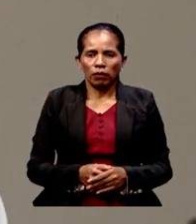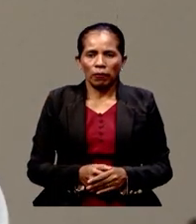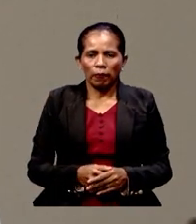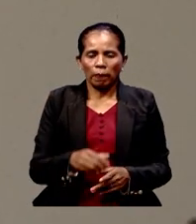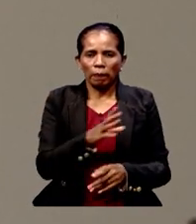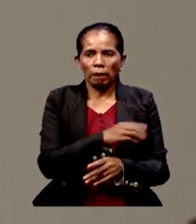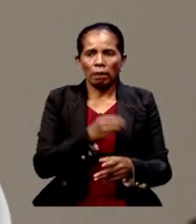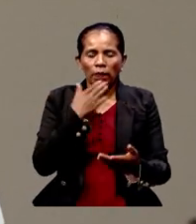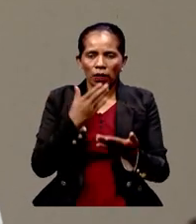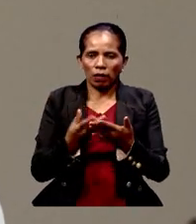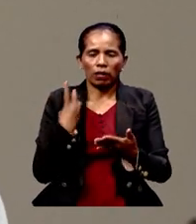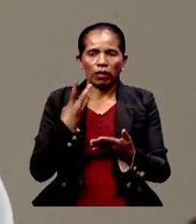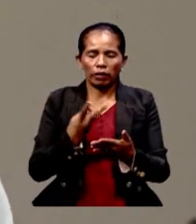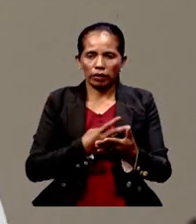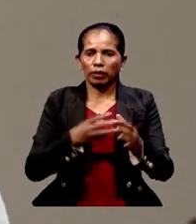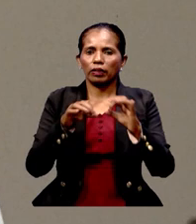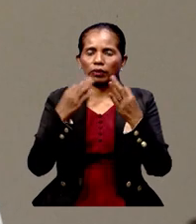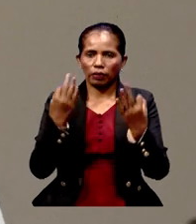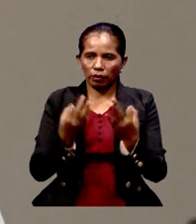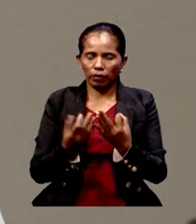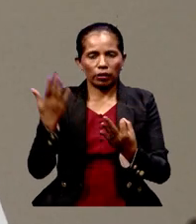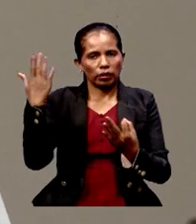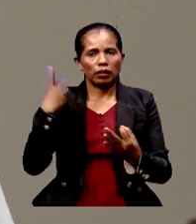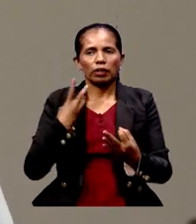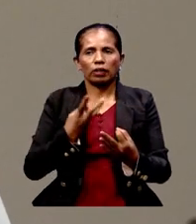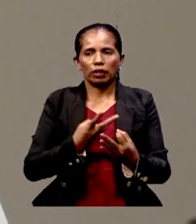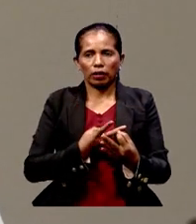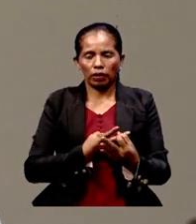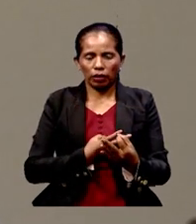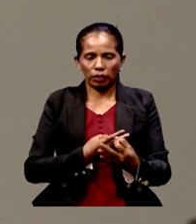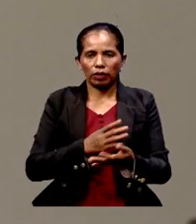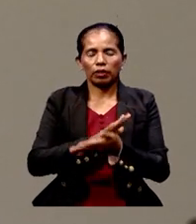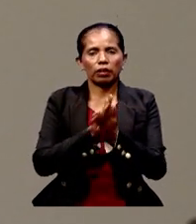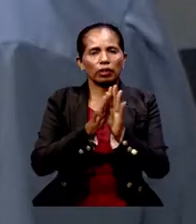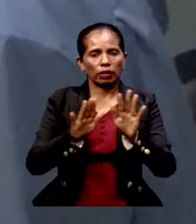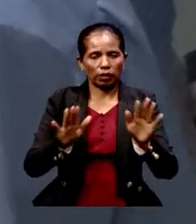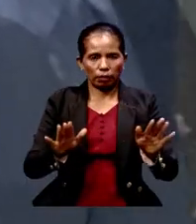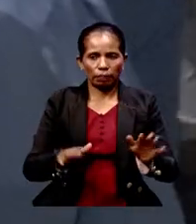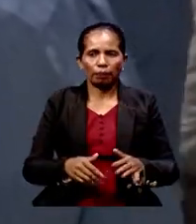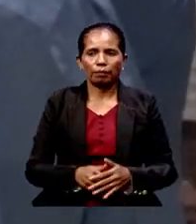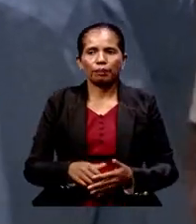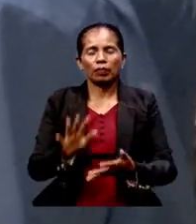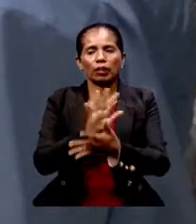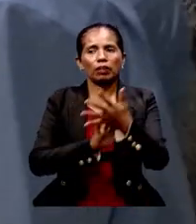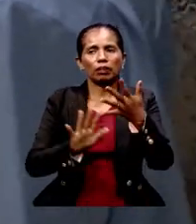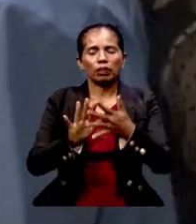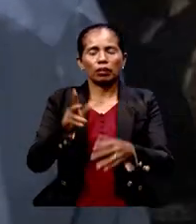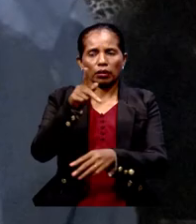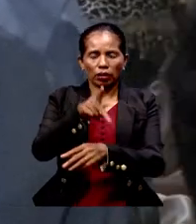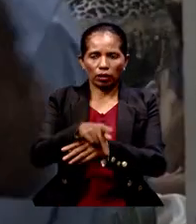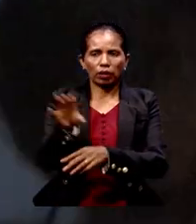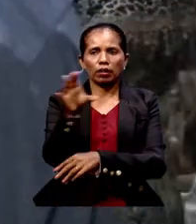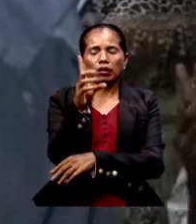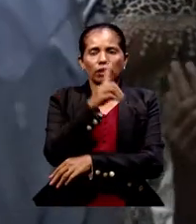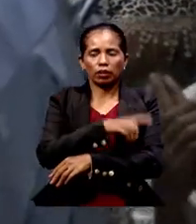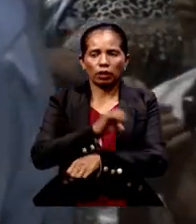Entrevista di Haitanya Familia, di Haitanya Sociedade, kita jamu malu. Celebração Missa Kalang Natal di Igreja Bidau